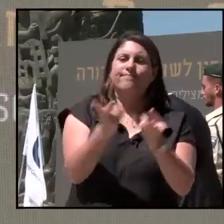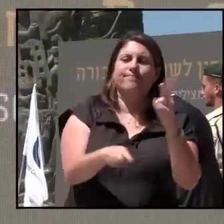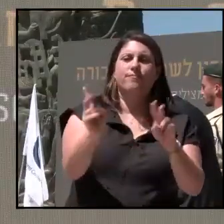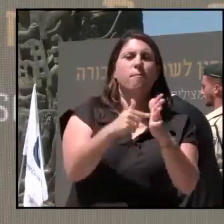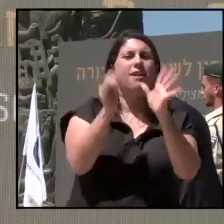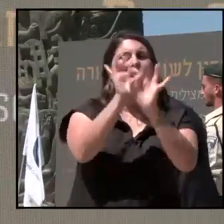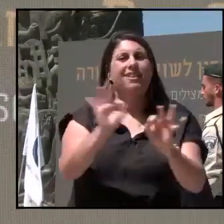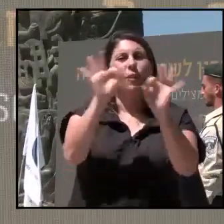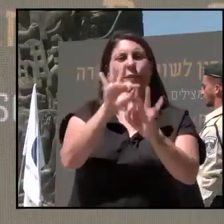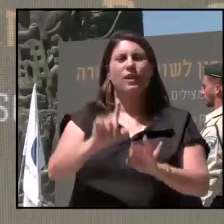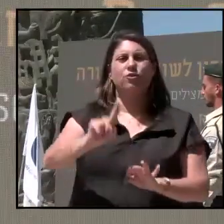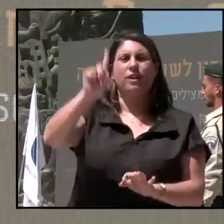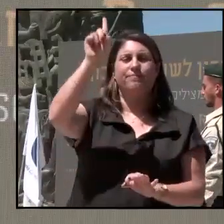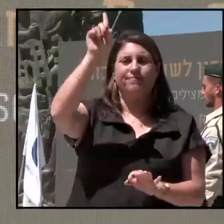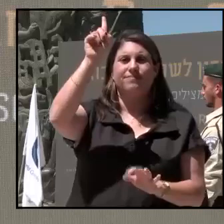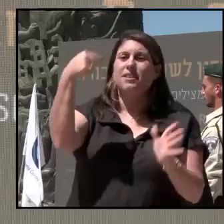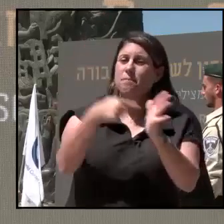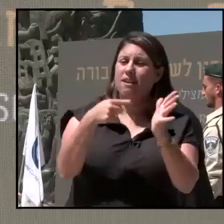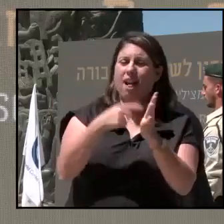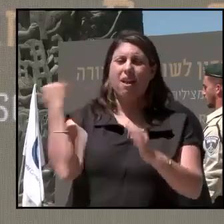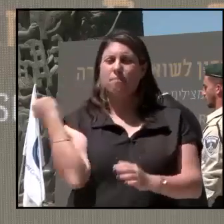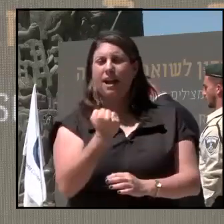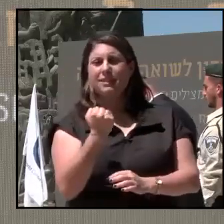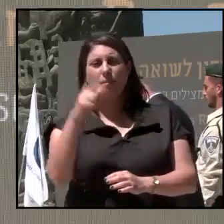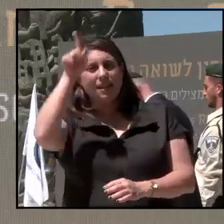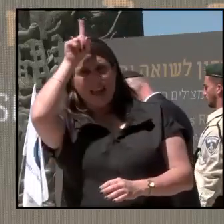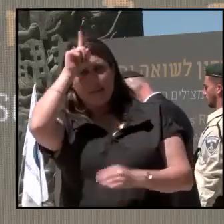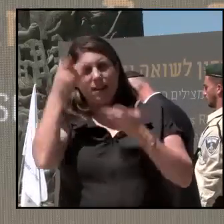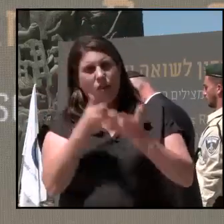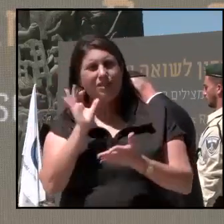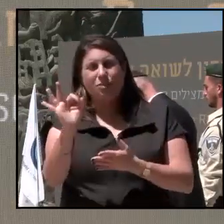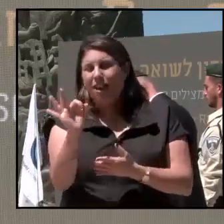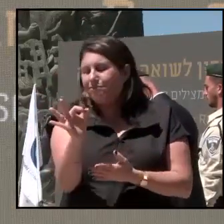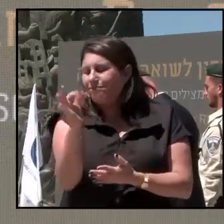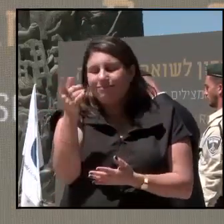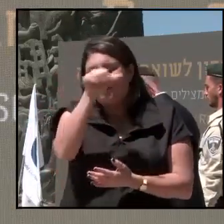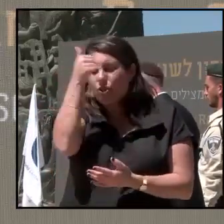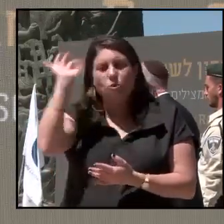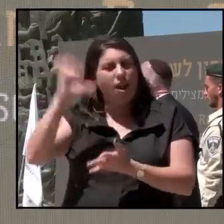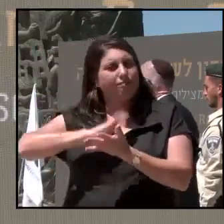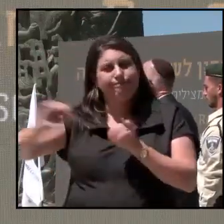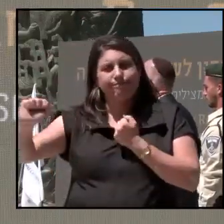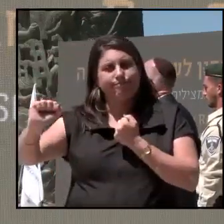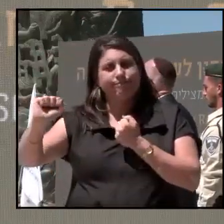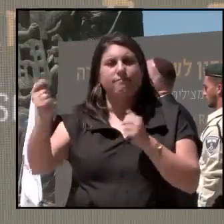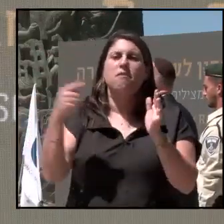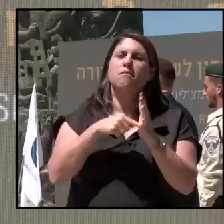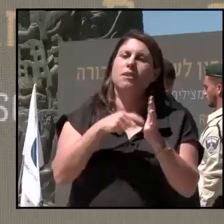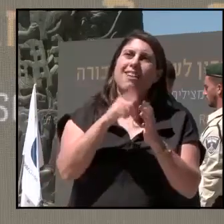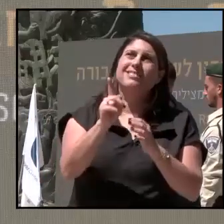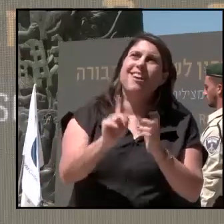קידוש השם, מידי המרצחים הגרמנים ועוזרים ימח שמם. לכן